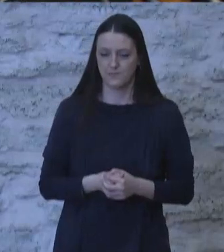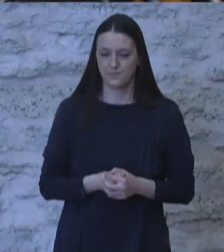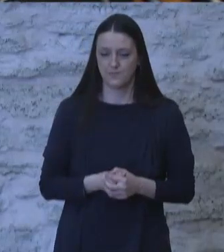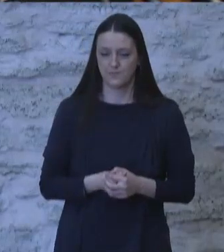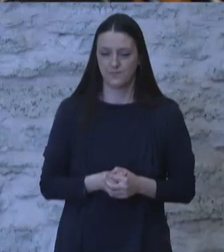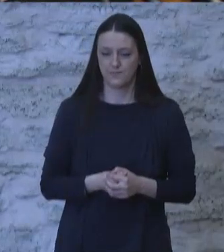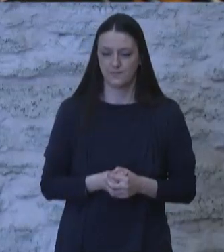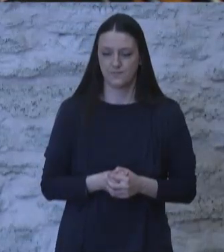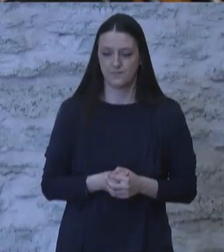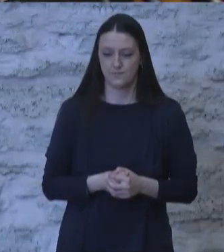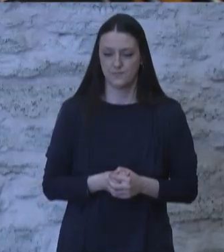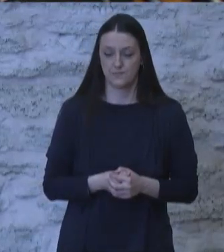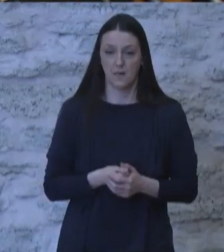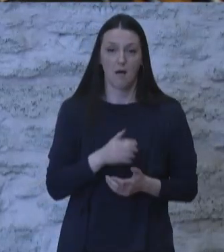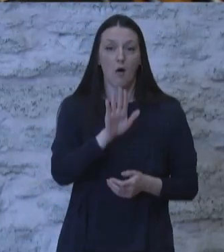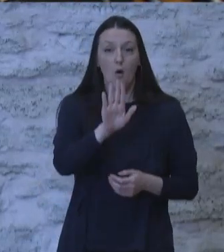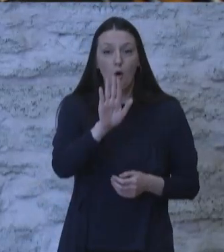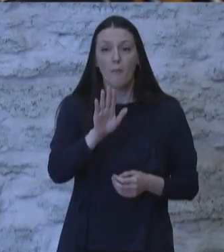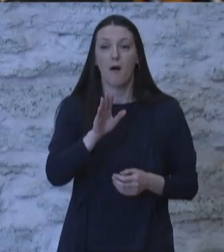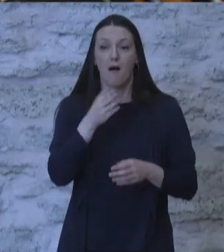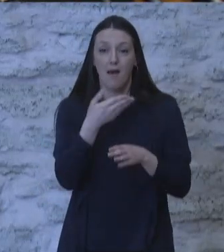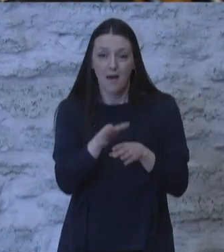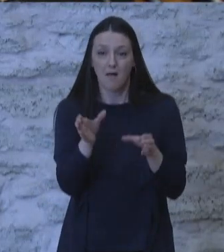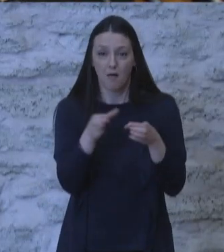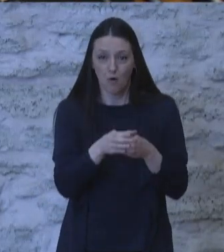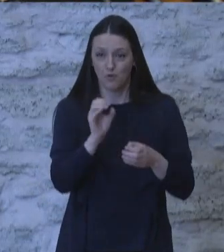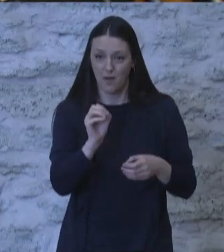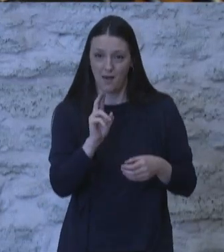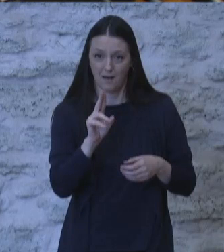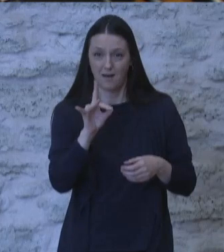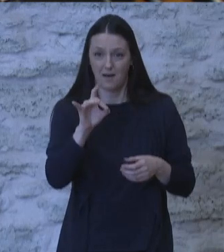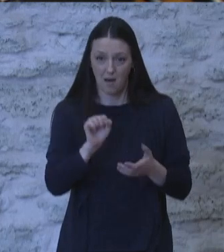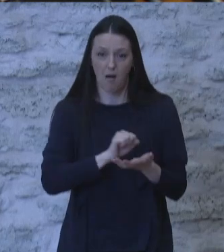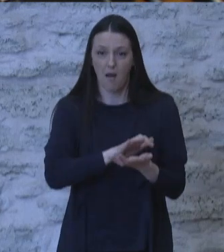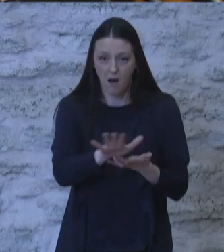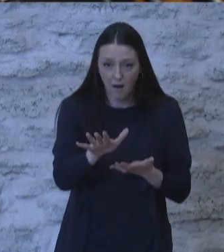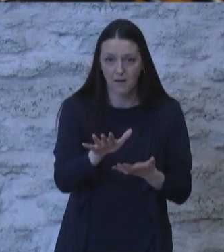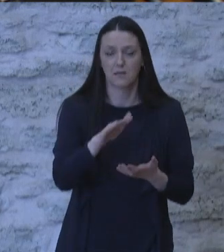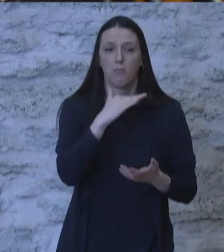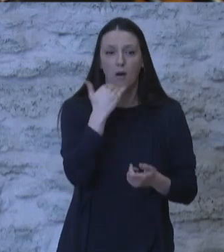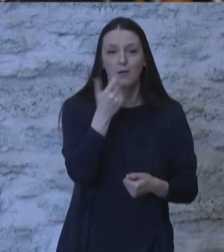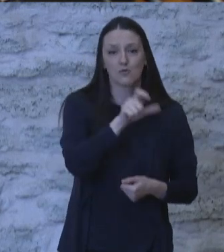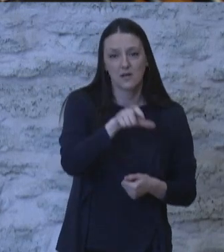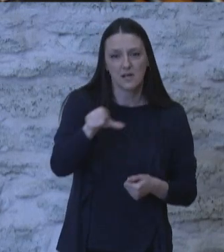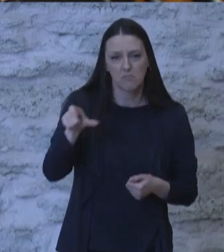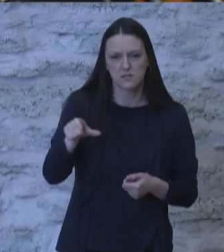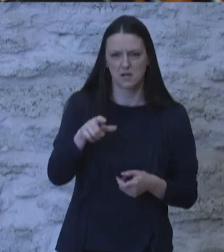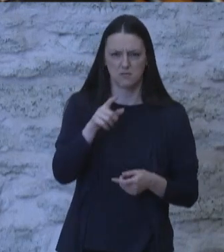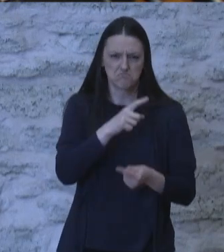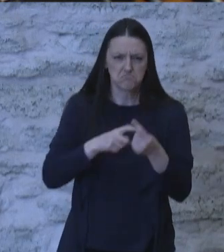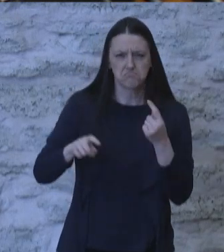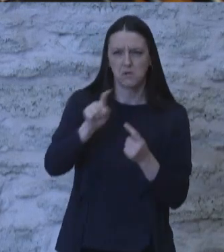Teie erakonna häle kandja, palju te erakonna liikmed on süüdistanud